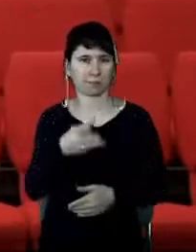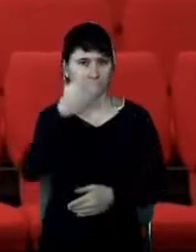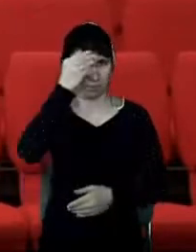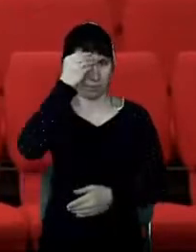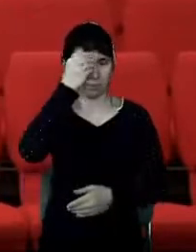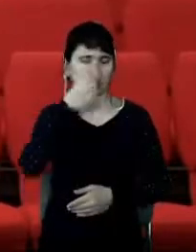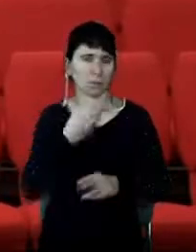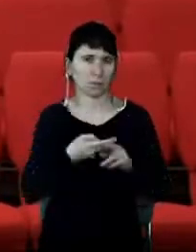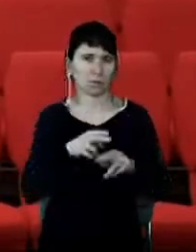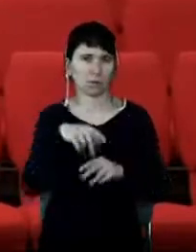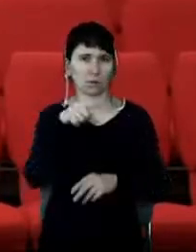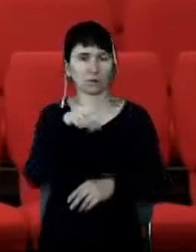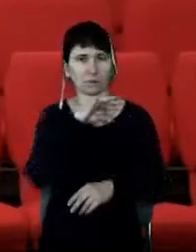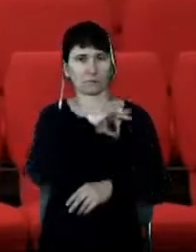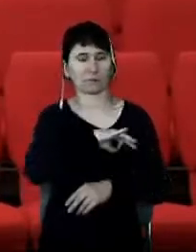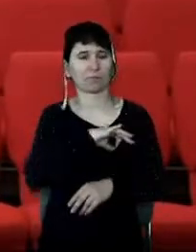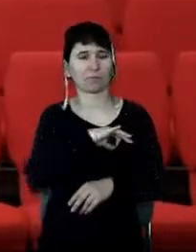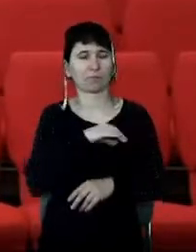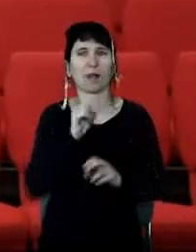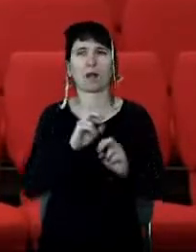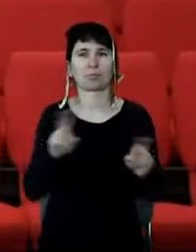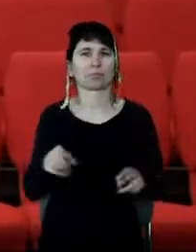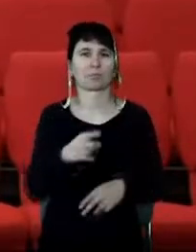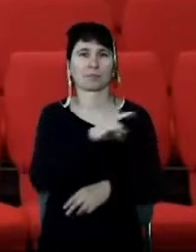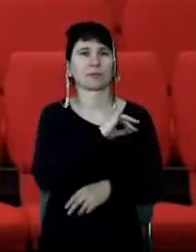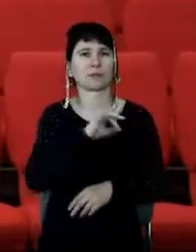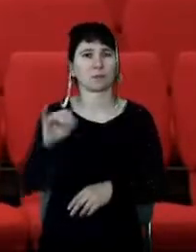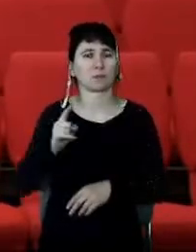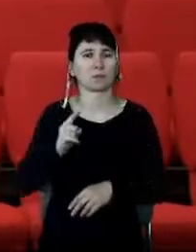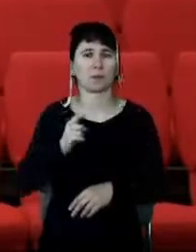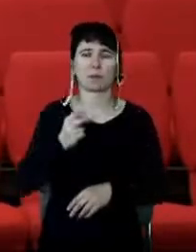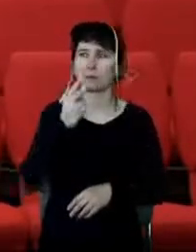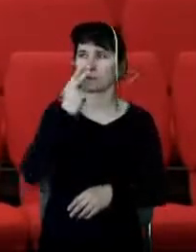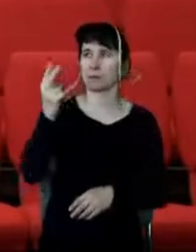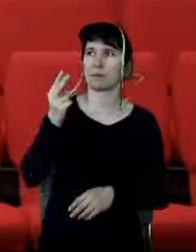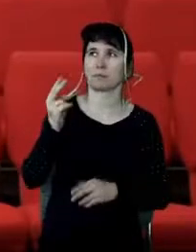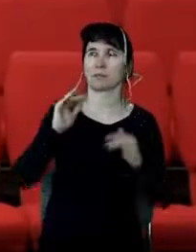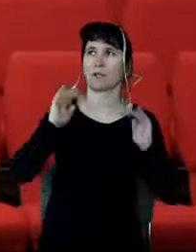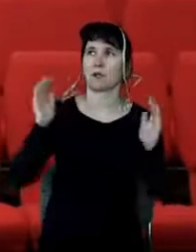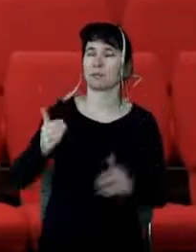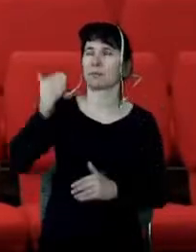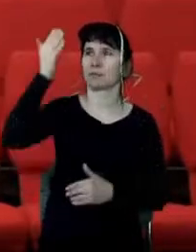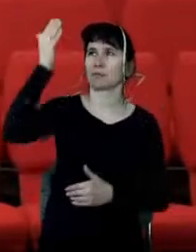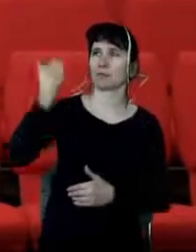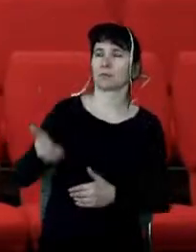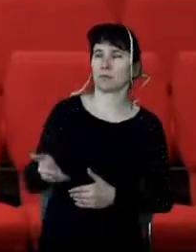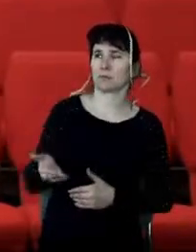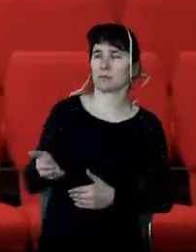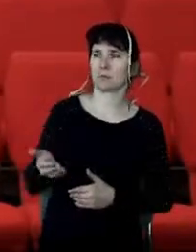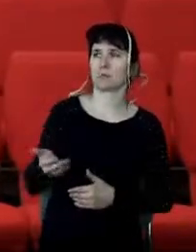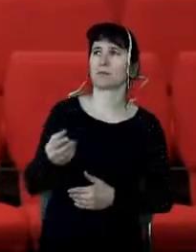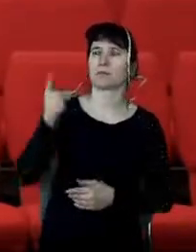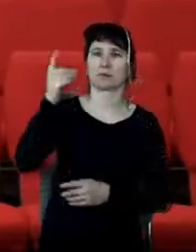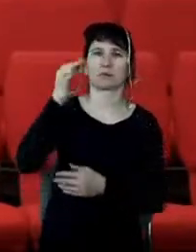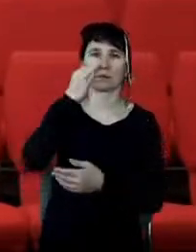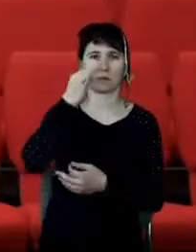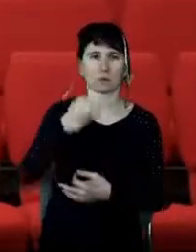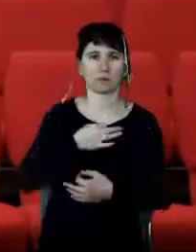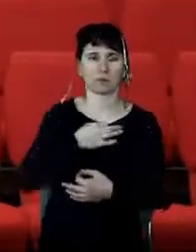Навин побачив перед собою цього ангела і почув його